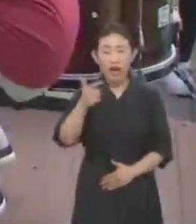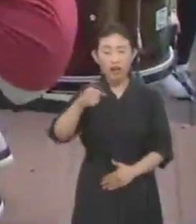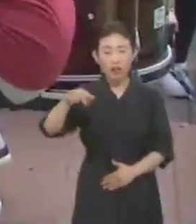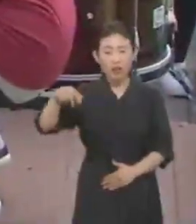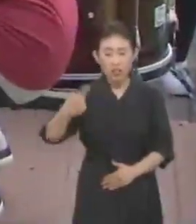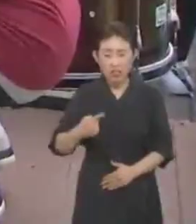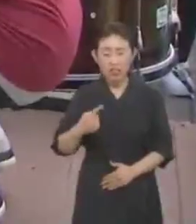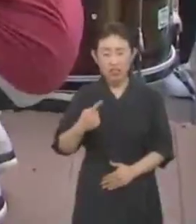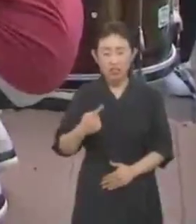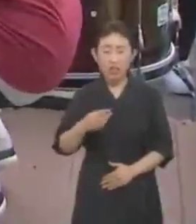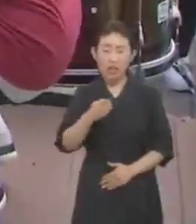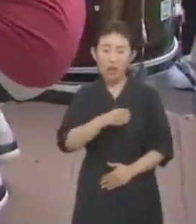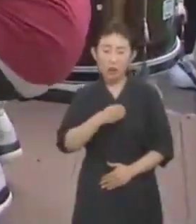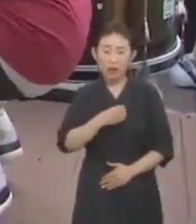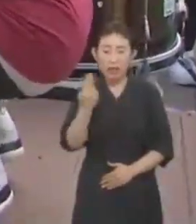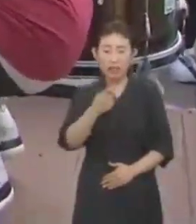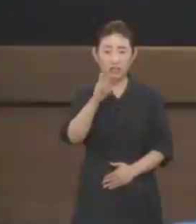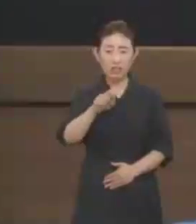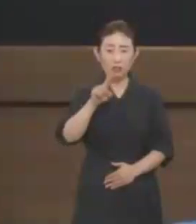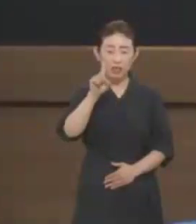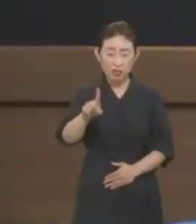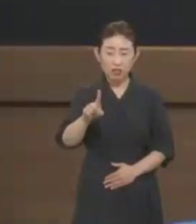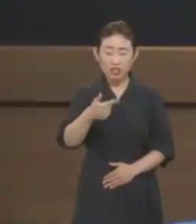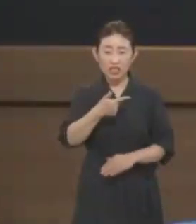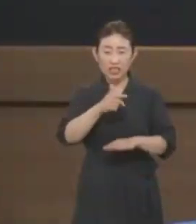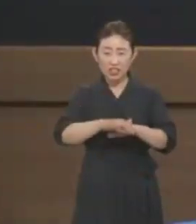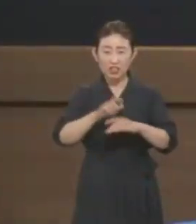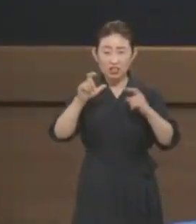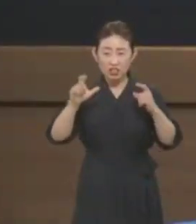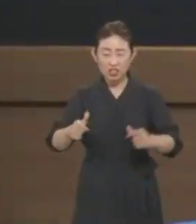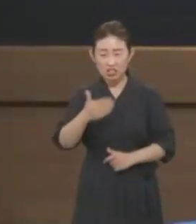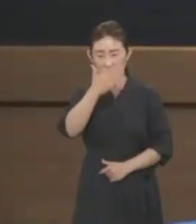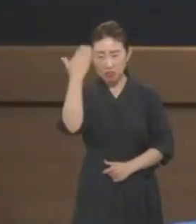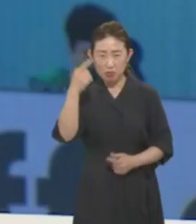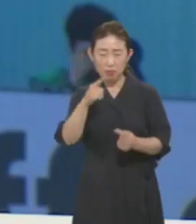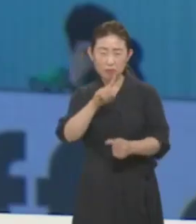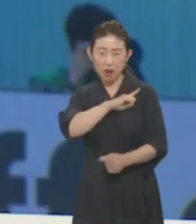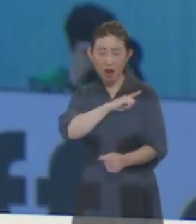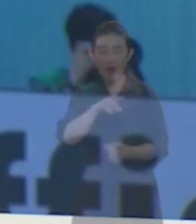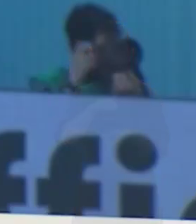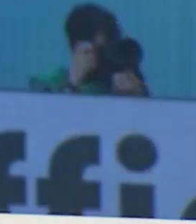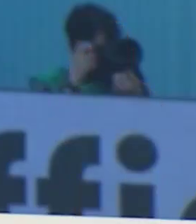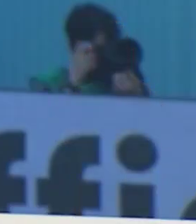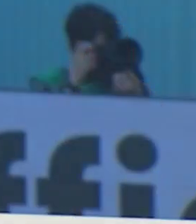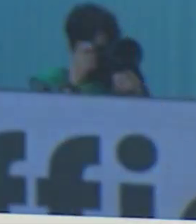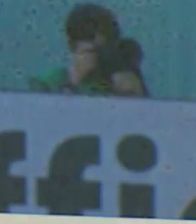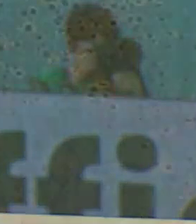아너소사이어티에 2021년 대전 지역 최연소로 가입한 바 있습니다.